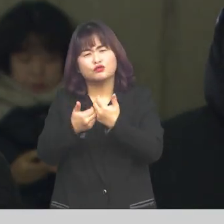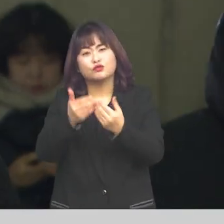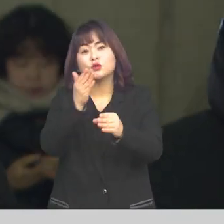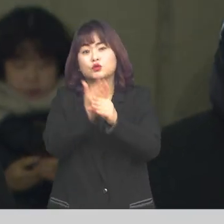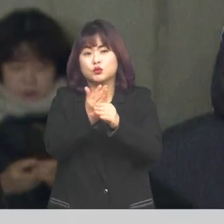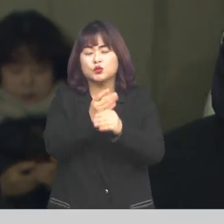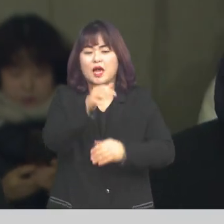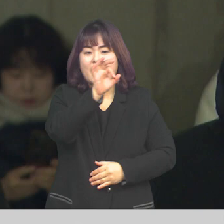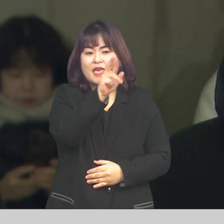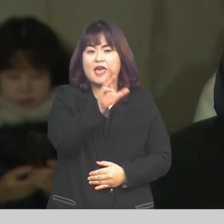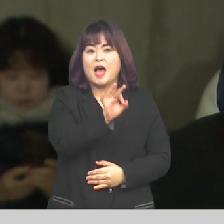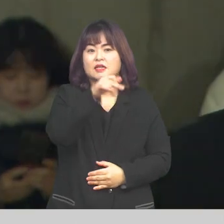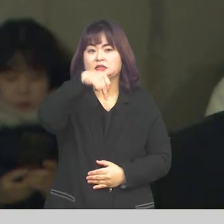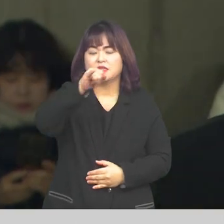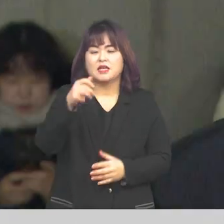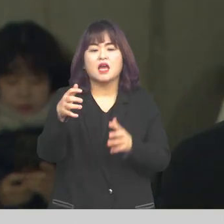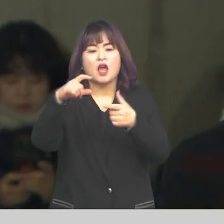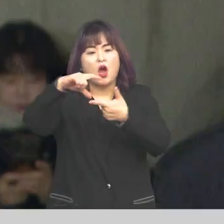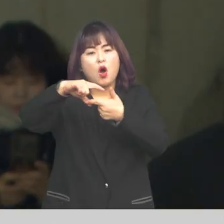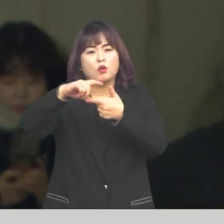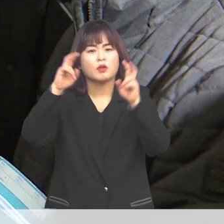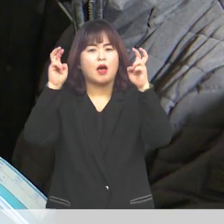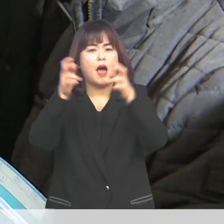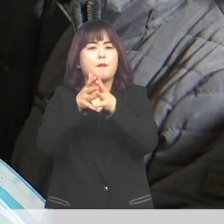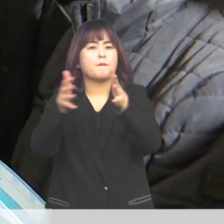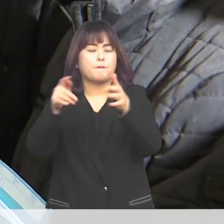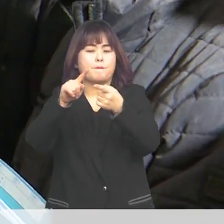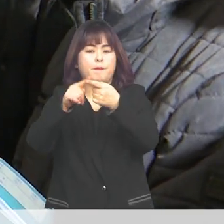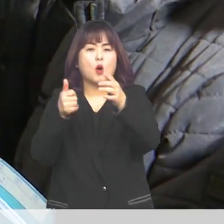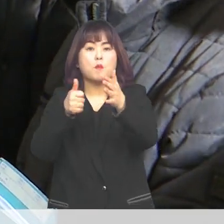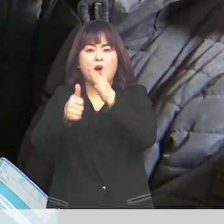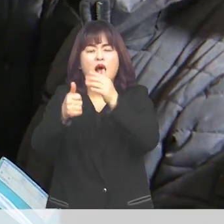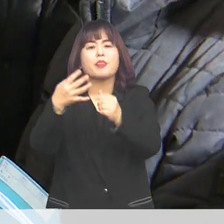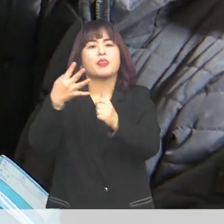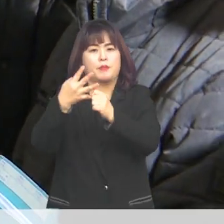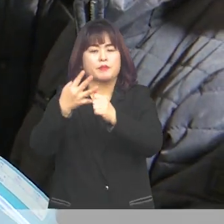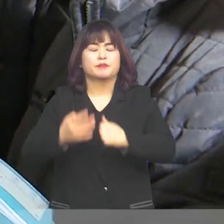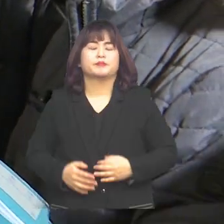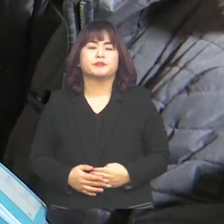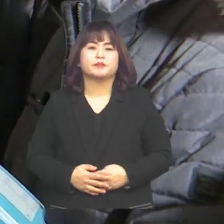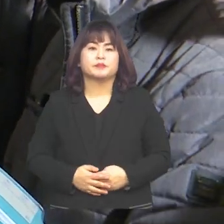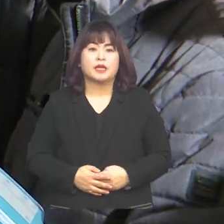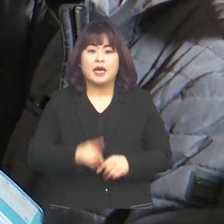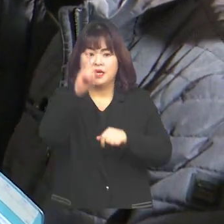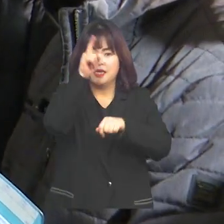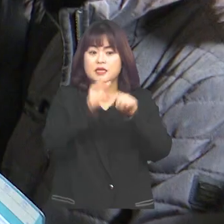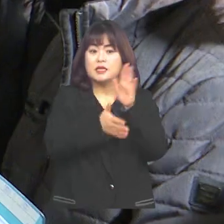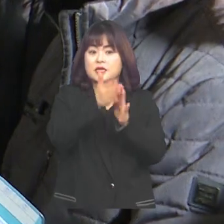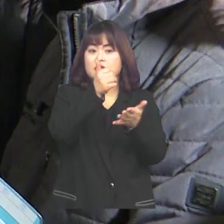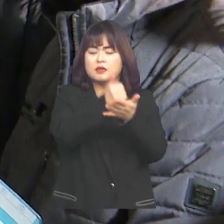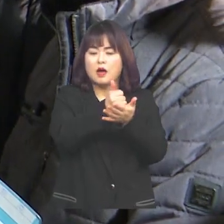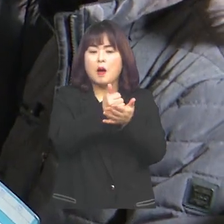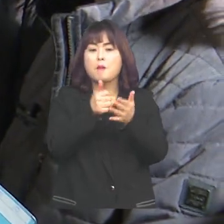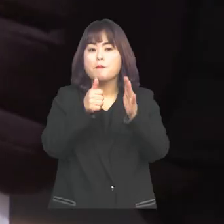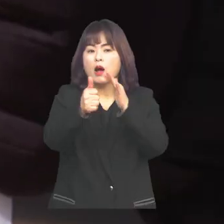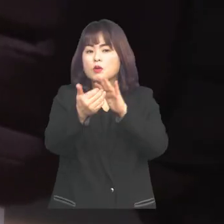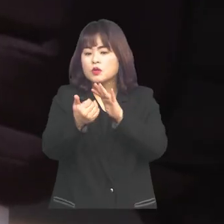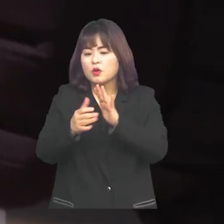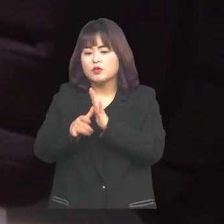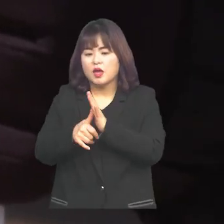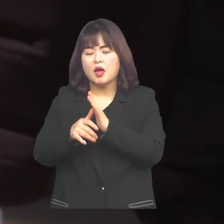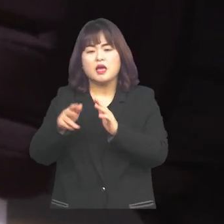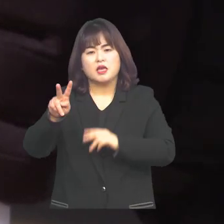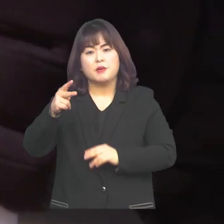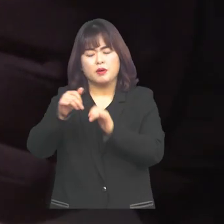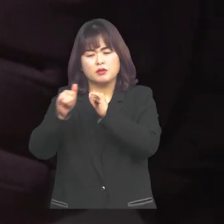일고 있는 양지면 경남 아너스빌 아파트 공사 현장을 4번째 방문했습니다. 이 시장의 방문에 앞서 입주